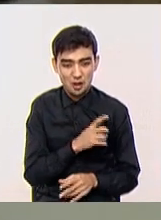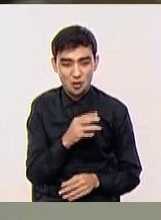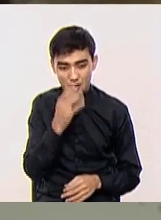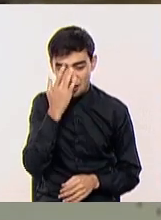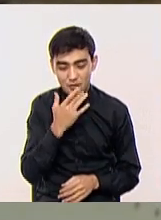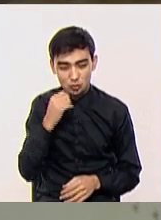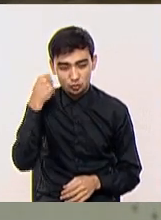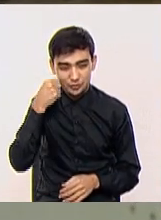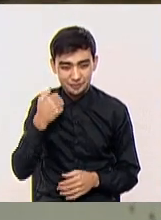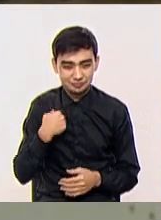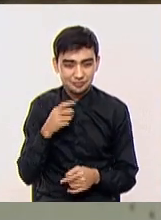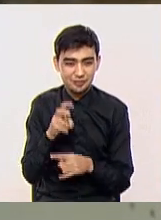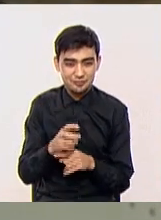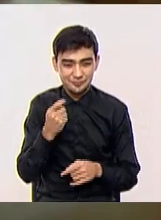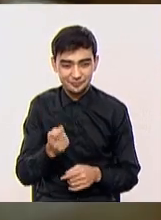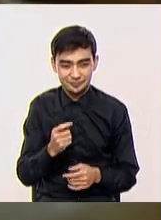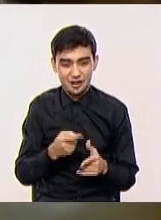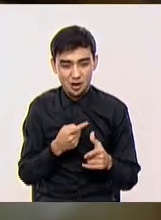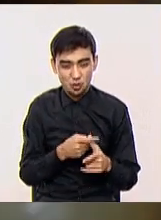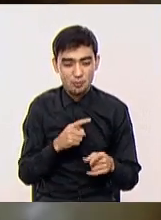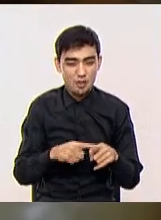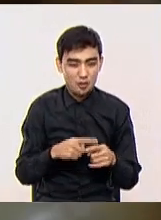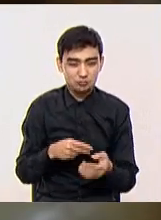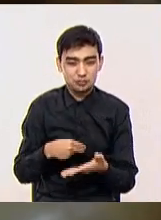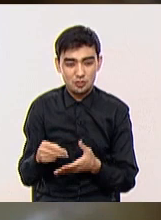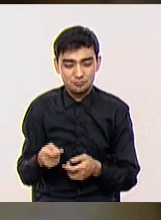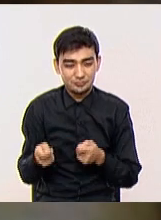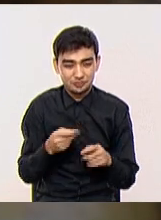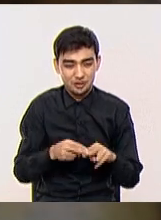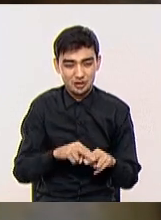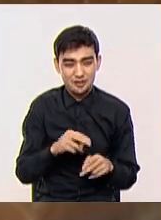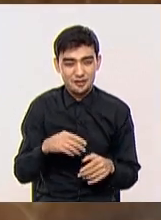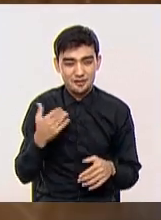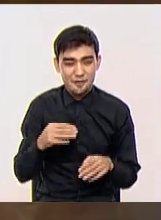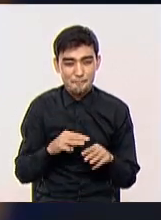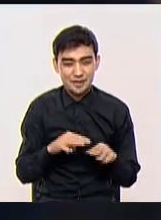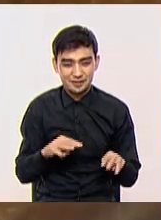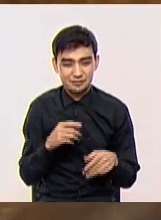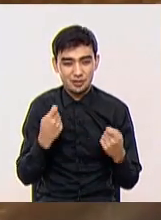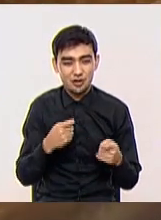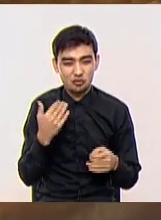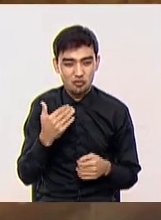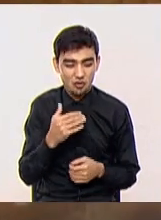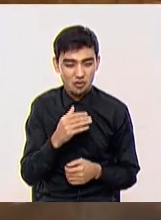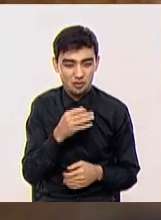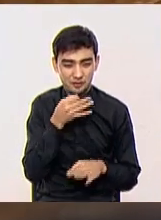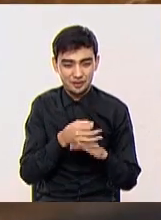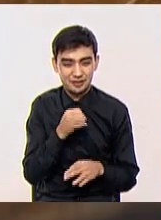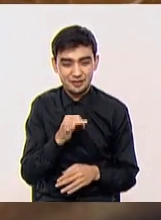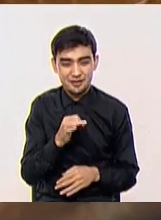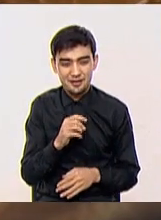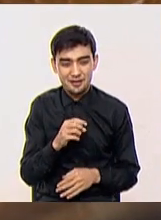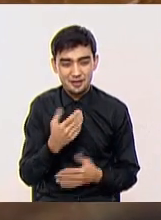жазда Өзбекстан асып арзан бағаға картоп пен сәбіз іздеп кеткен сауда және интеграция министрі Бақыт Сұлтанов еңбек өнімділігін